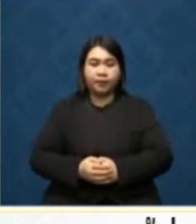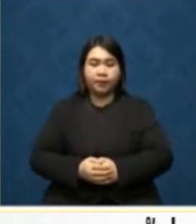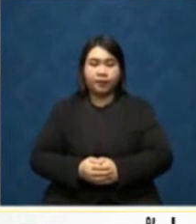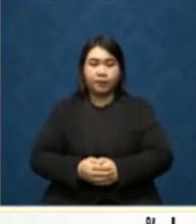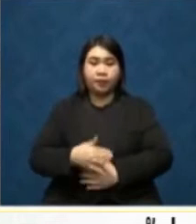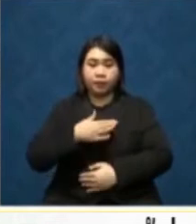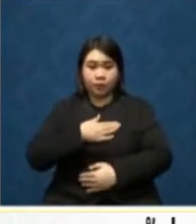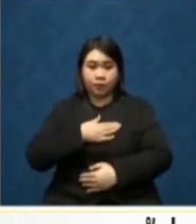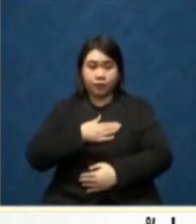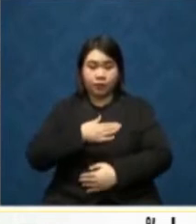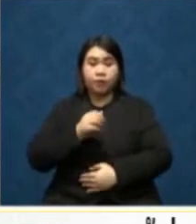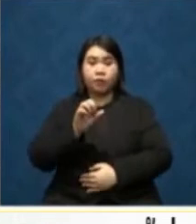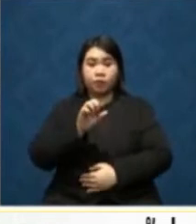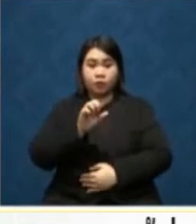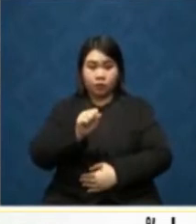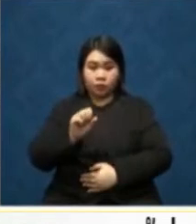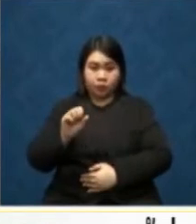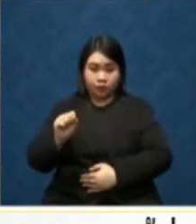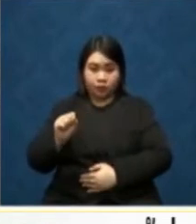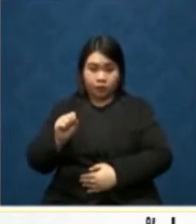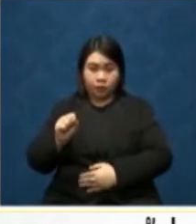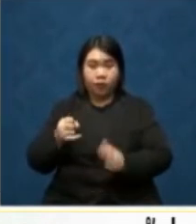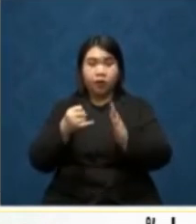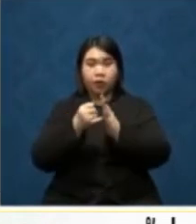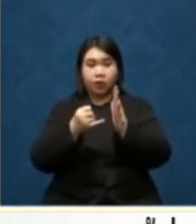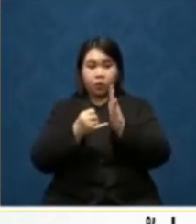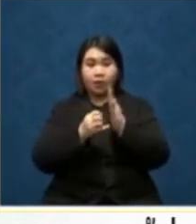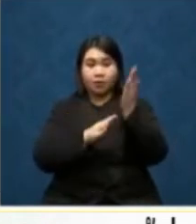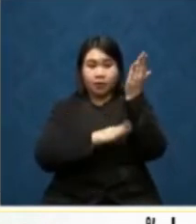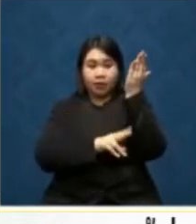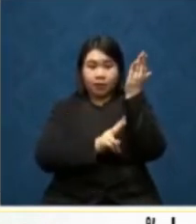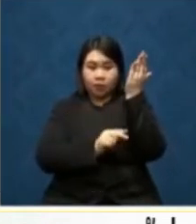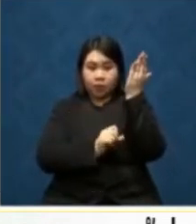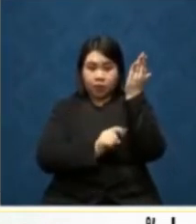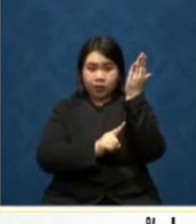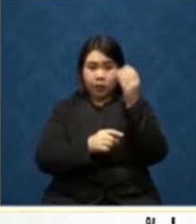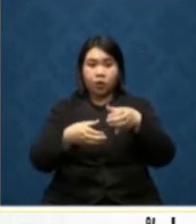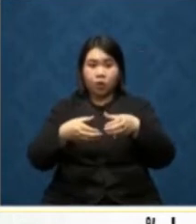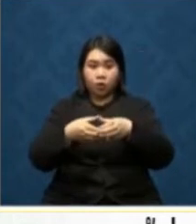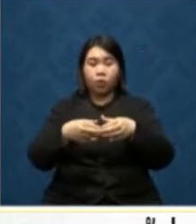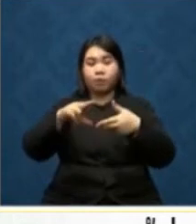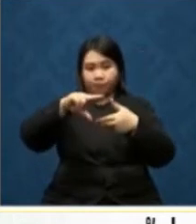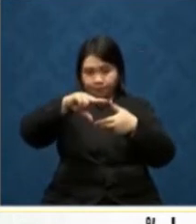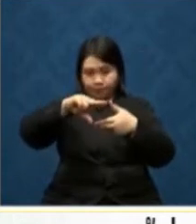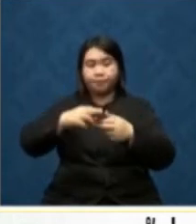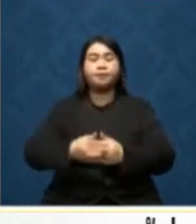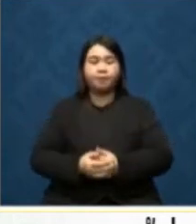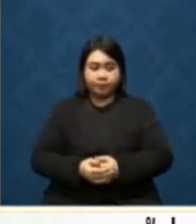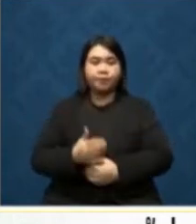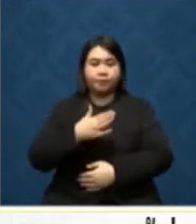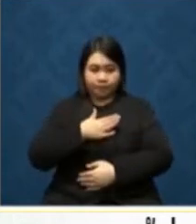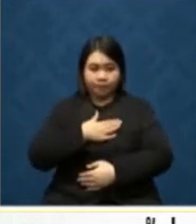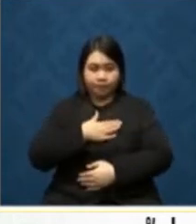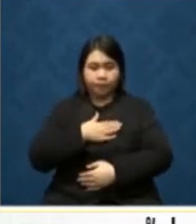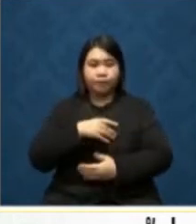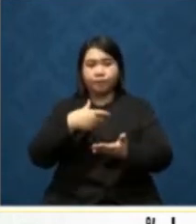รอทท loggingensaหลมุสวยขวันสมาชิสภาผแน ราสดร จหนาคอรศิยศพเหน